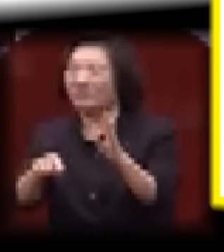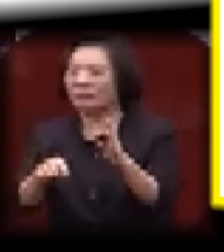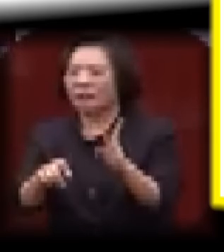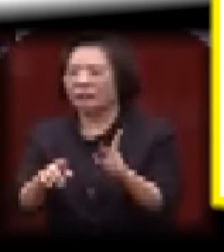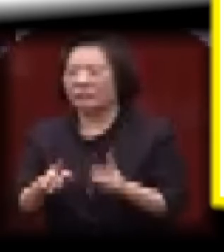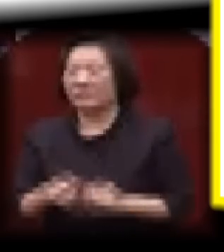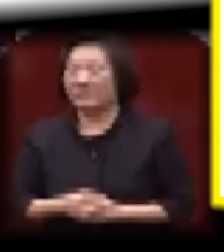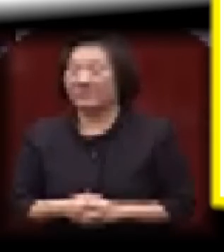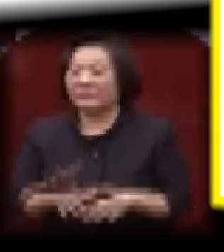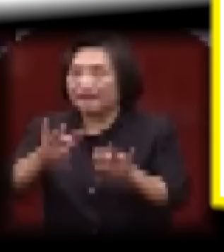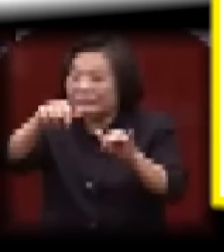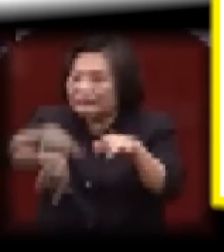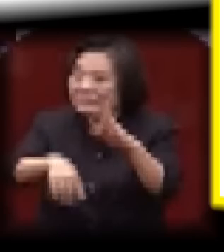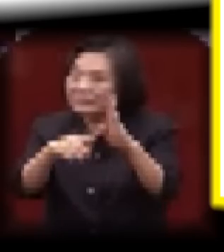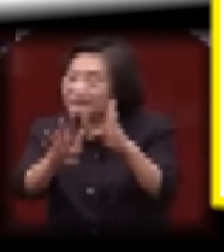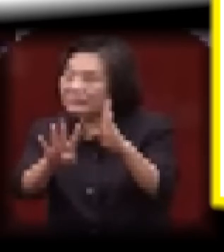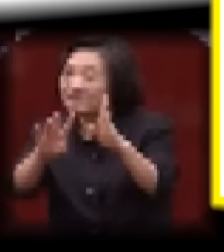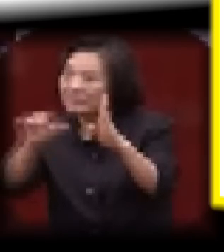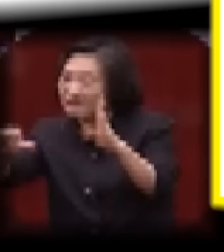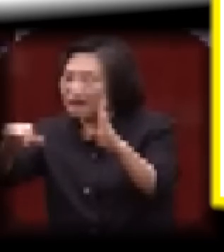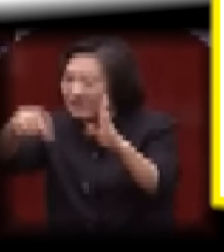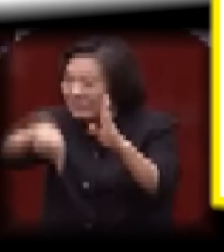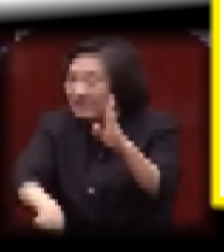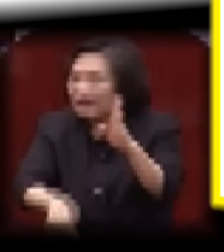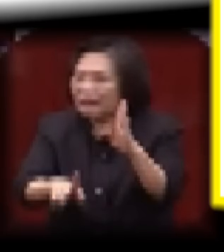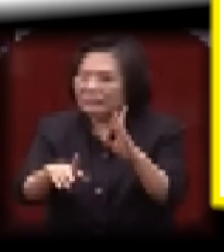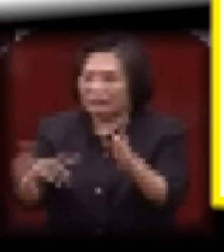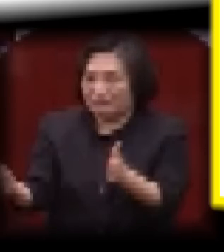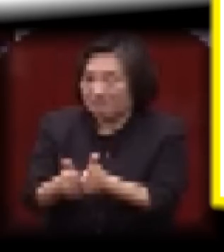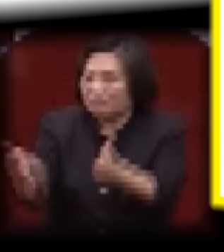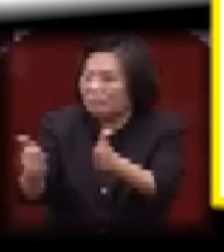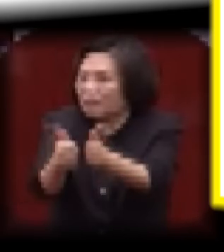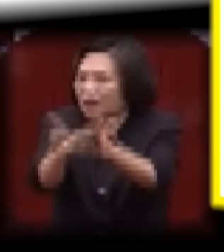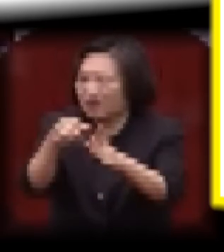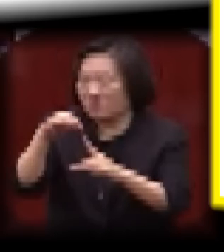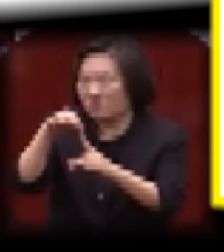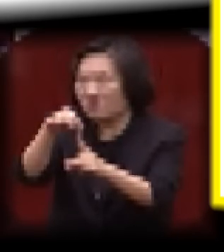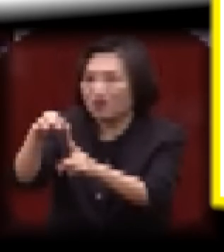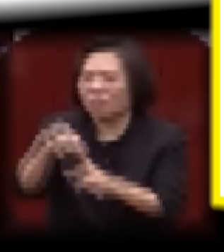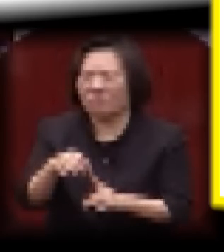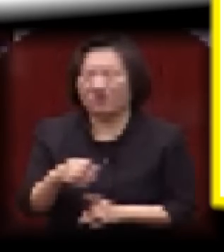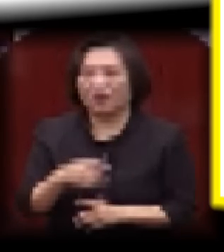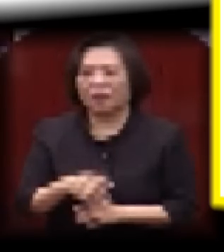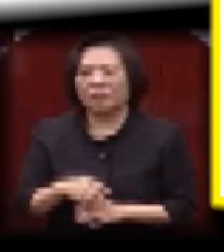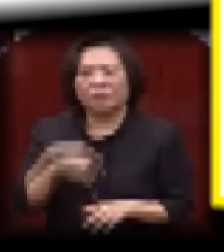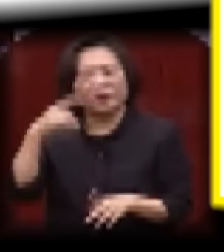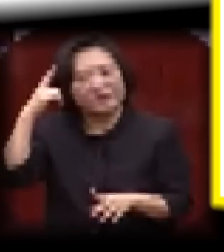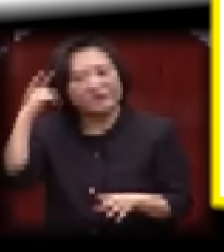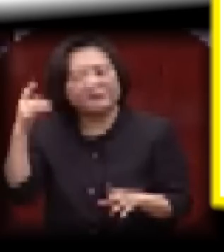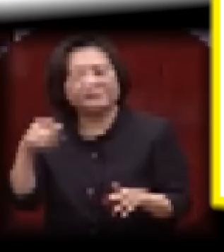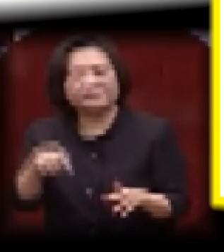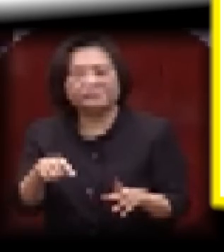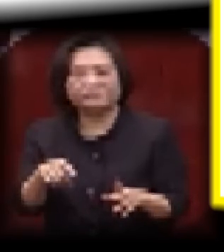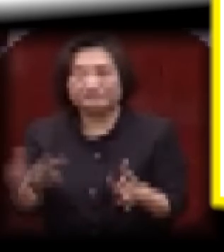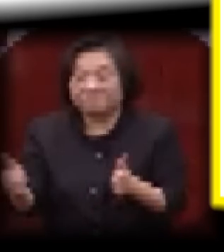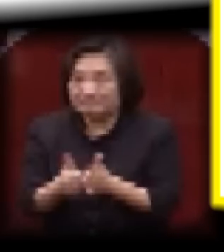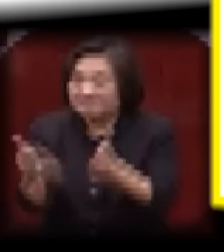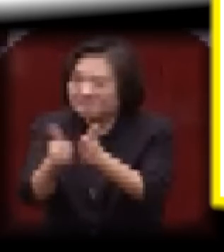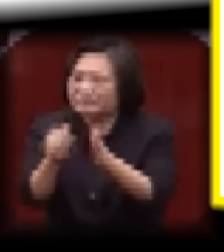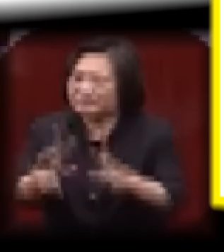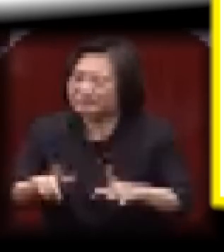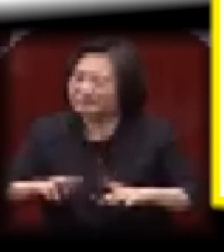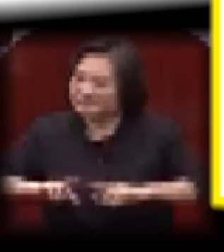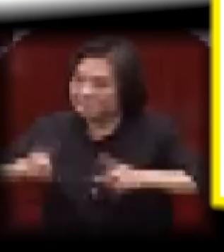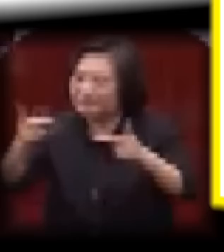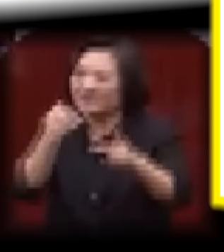当在地下室的第4层、第5层来做这个车站，你知道？所以我们原则上还是希望说，它上下车是